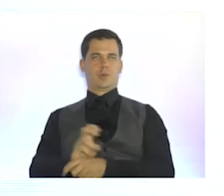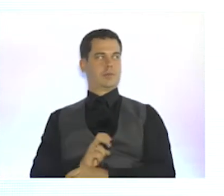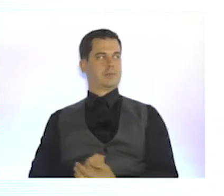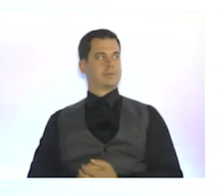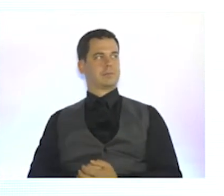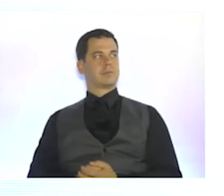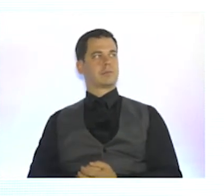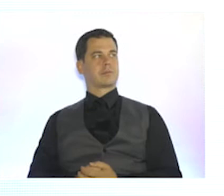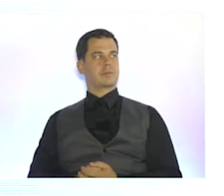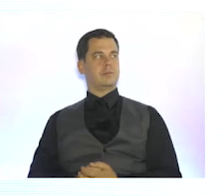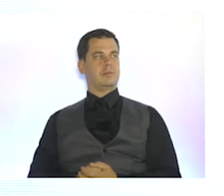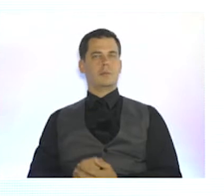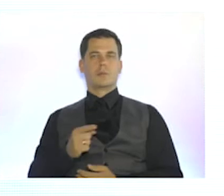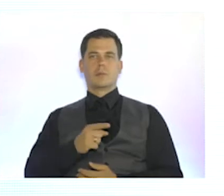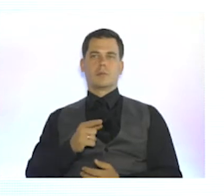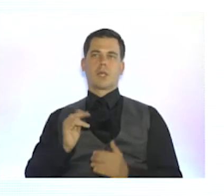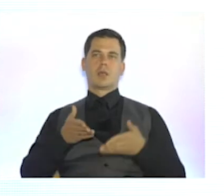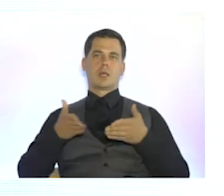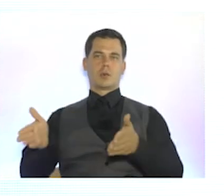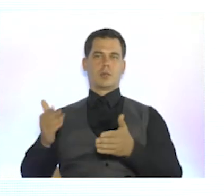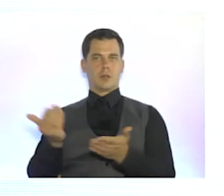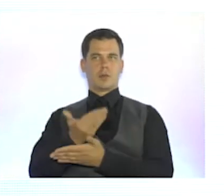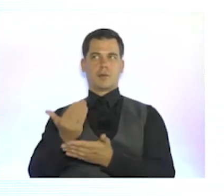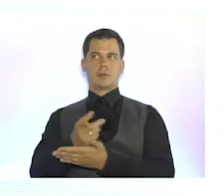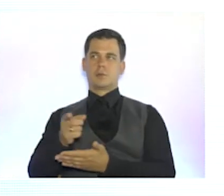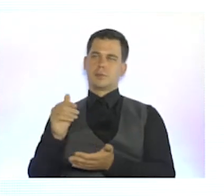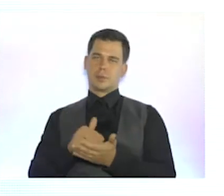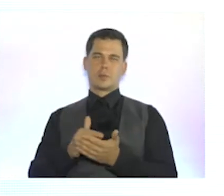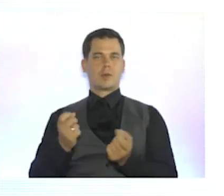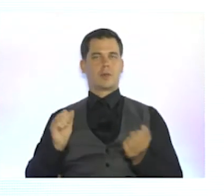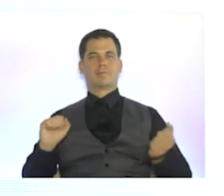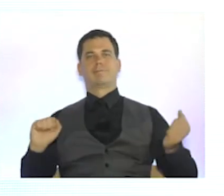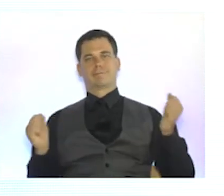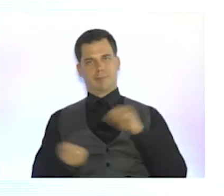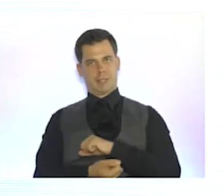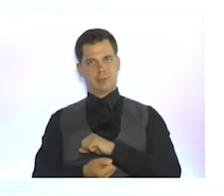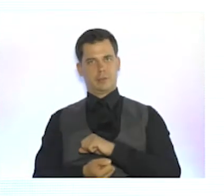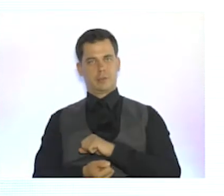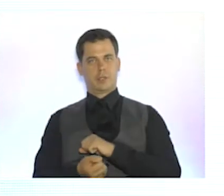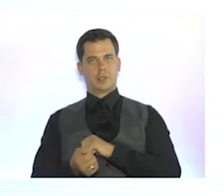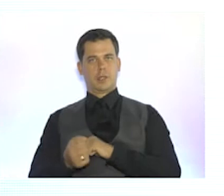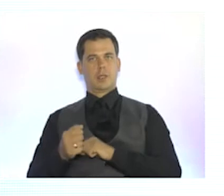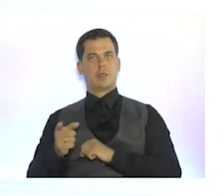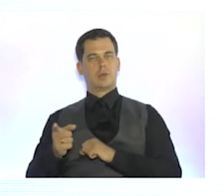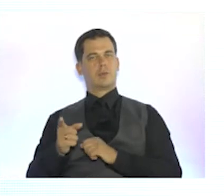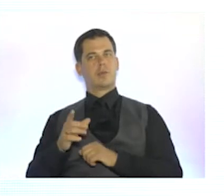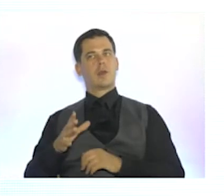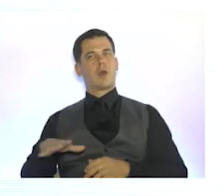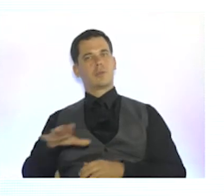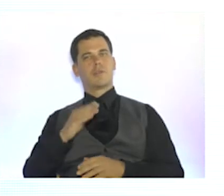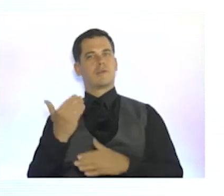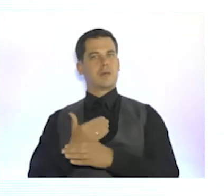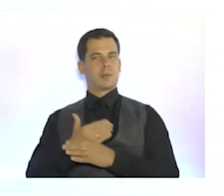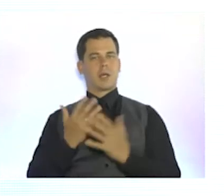tak, w takim obszarze, który jest innowacyjny. Więc tu musi nastąpić zbliżenie tego obszaru przedsiębiorczości,